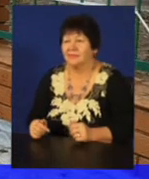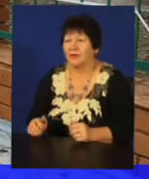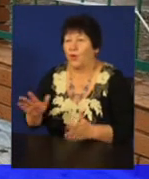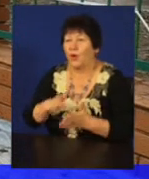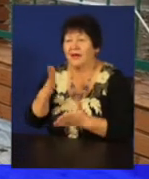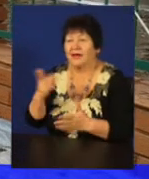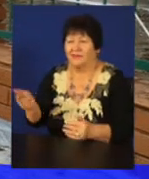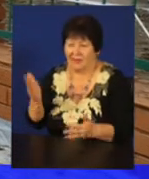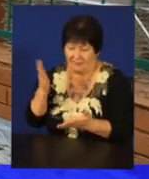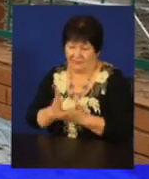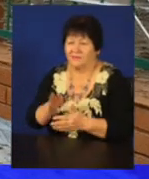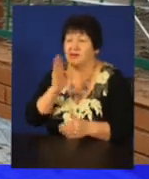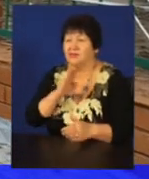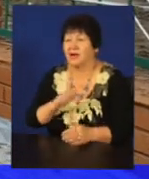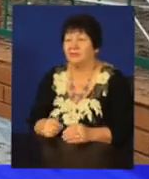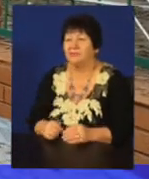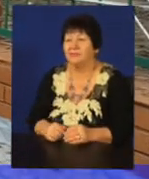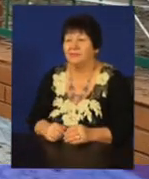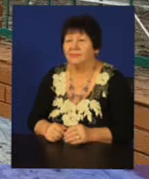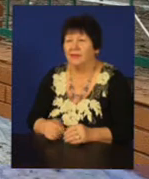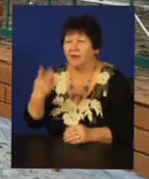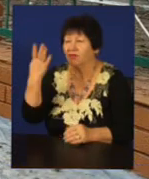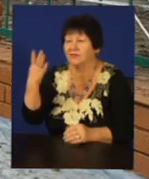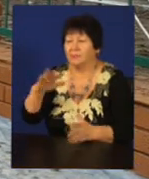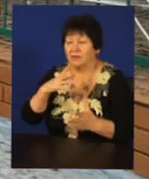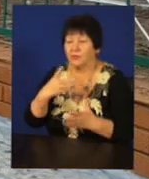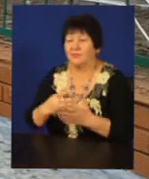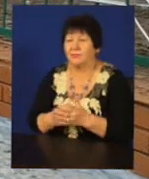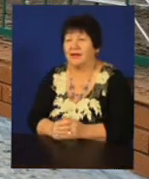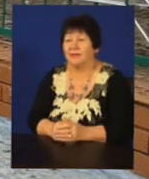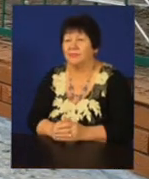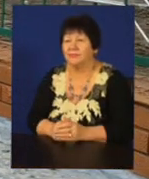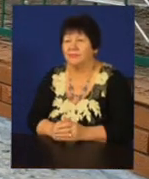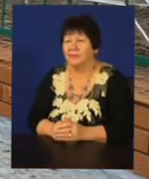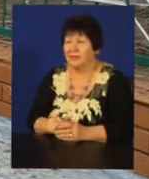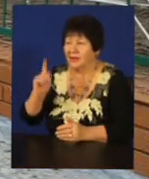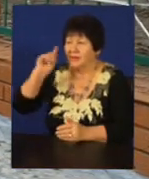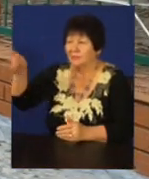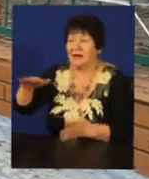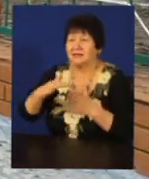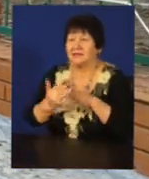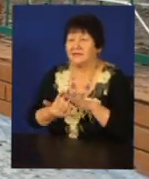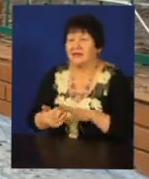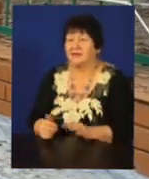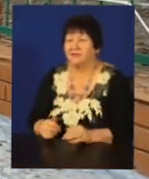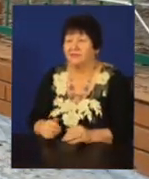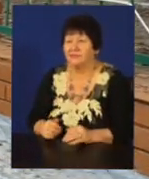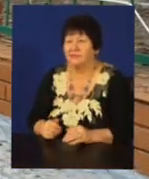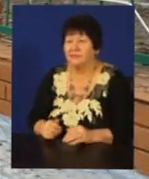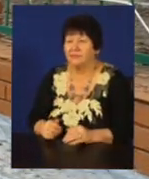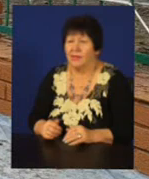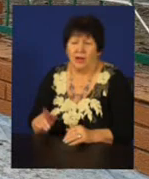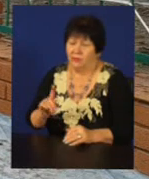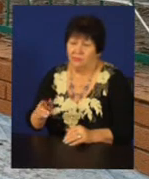canalizația, acolo sunt 4 familii. Și departe în sat și... Nu